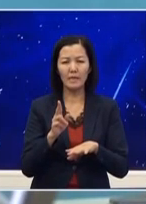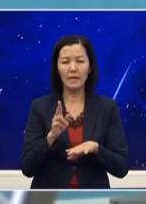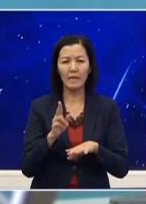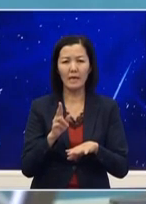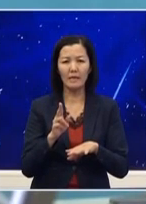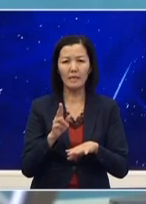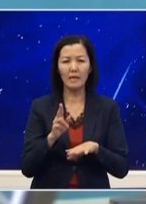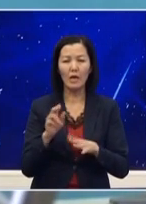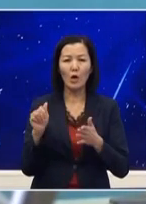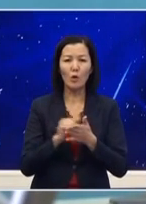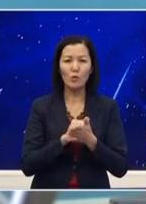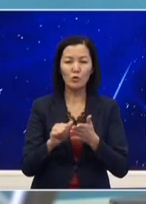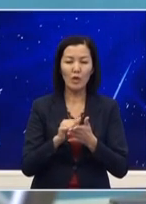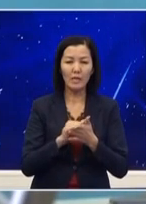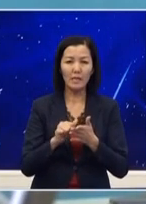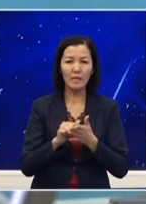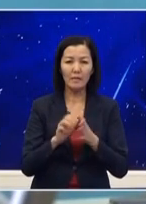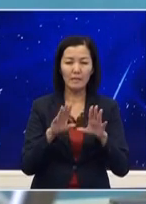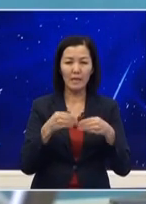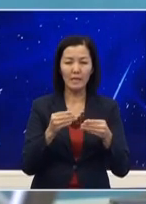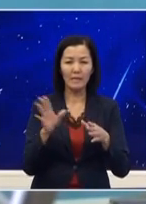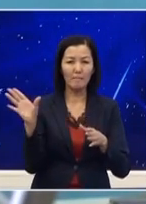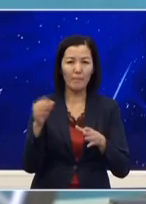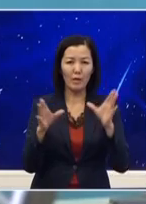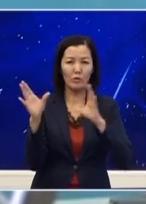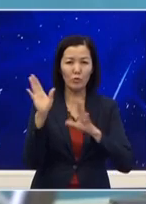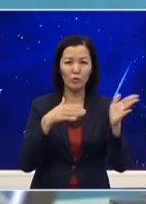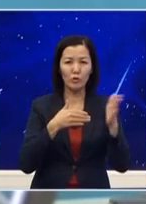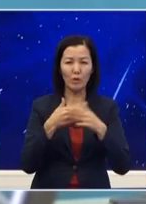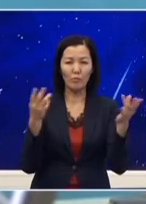қағаздай тарататын жоғарғы оқу орындарының бәрін жабу керек.